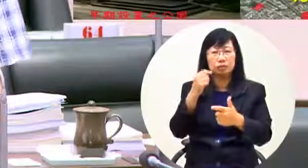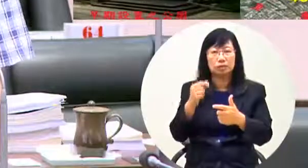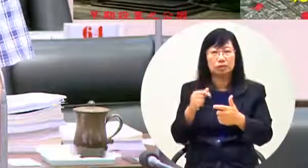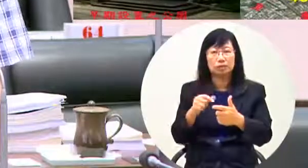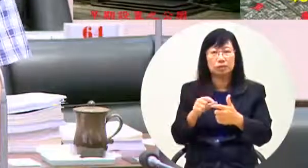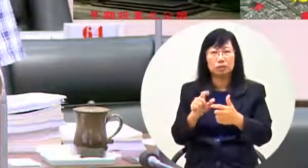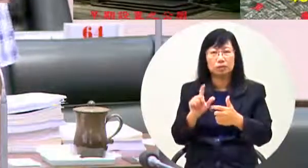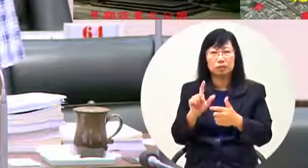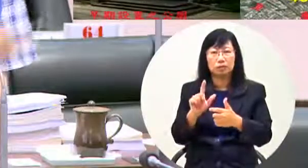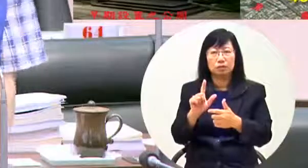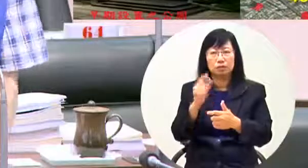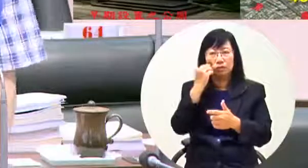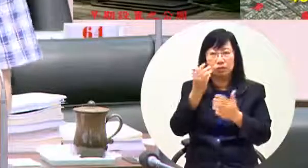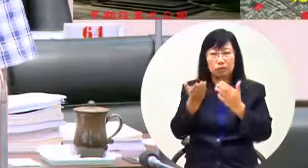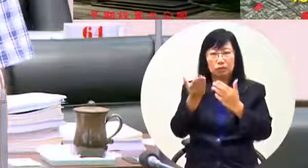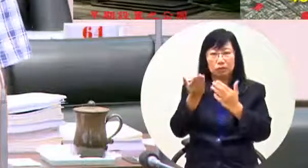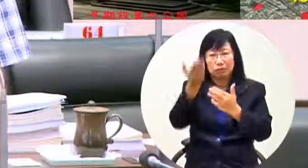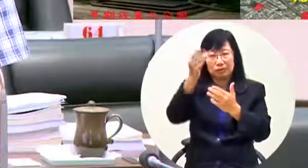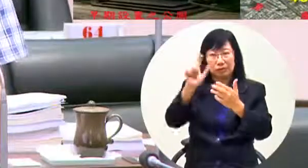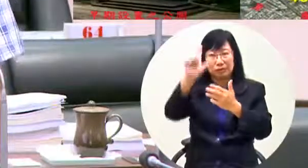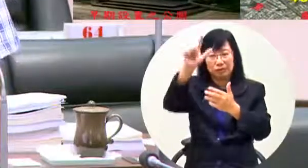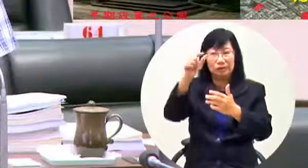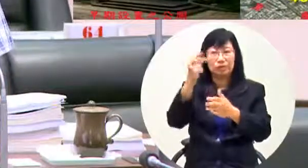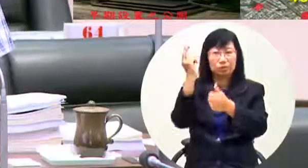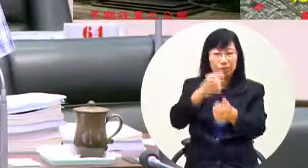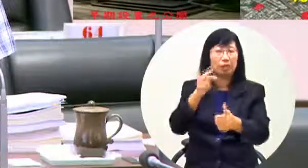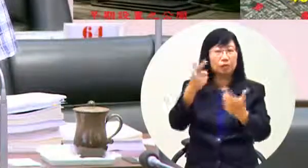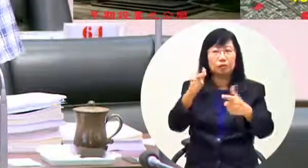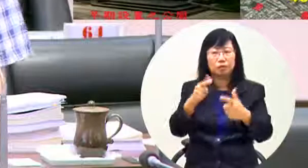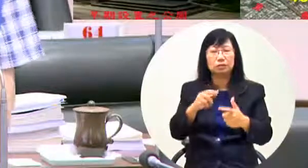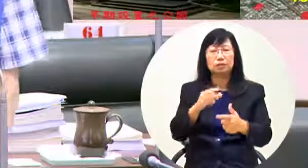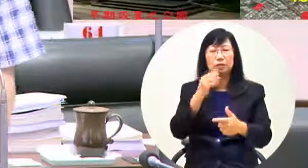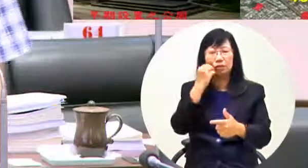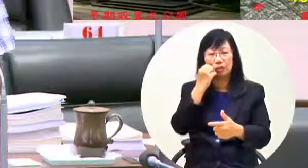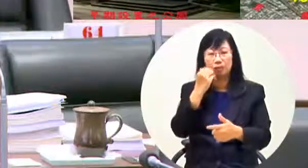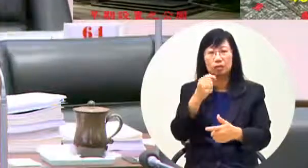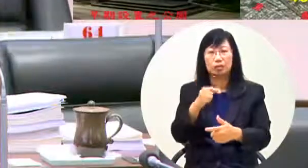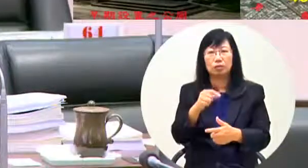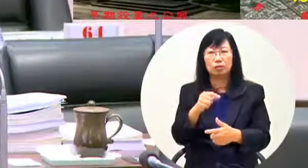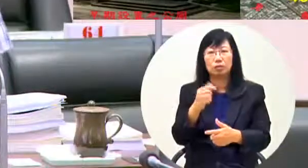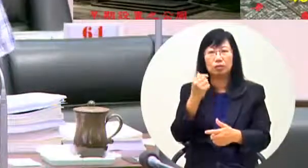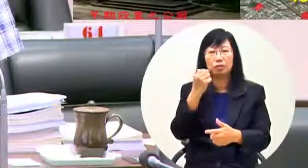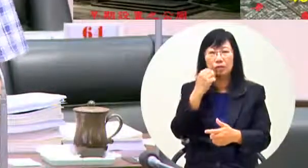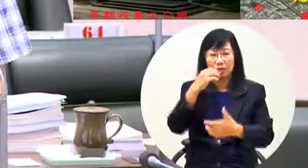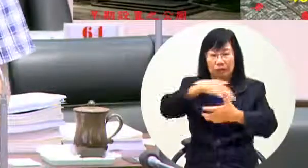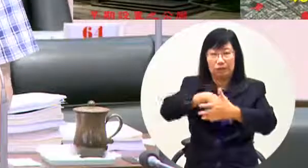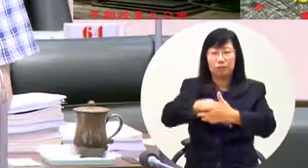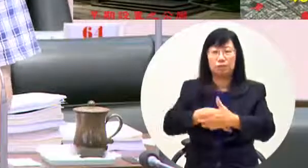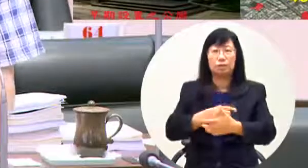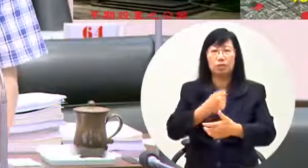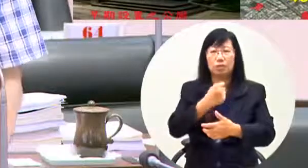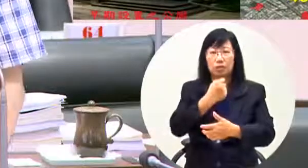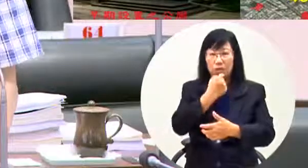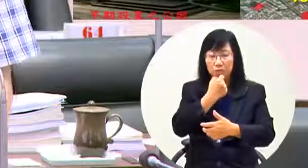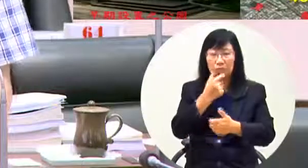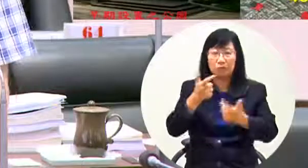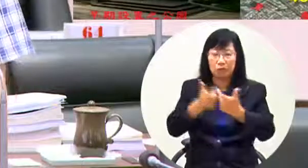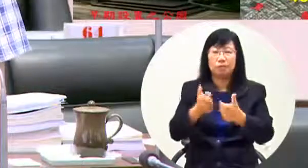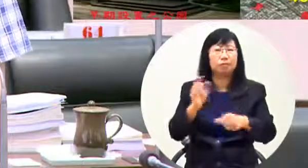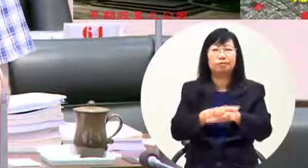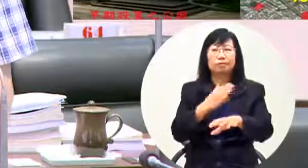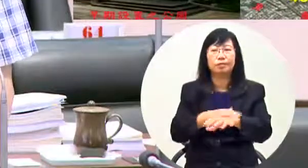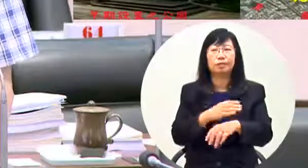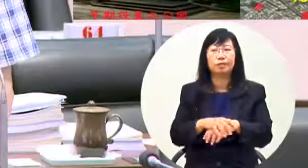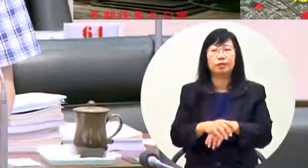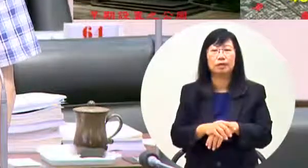的，到时候还是会反弹，不只是百姓反弹，连他内部的就不愿意配合了。啊，其实底下他也就看了，真的位置